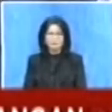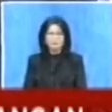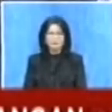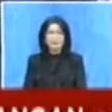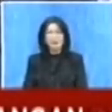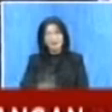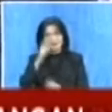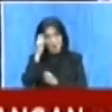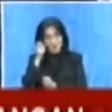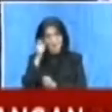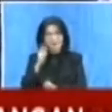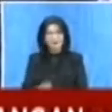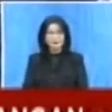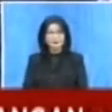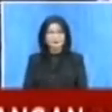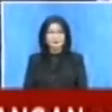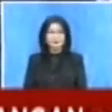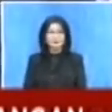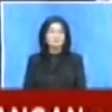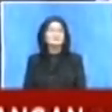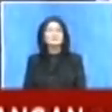yang saya hormati